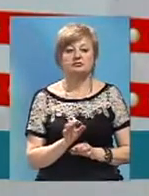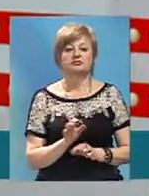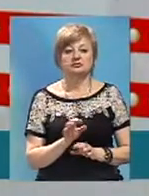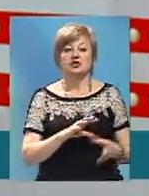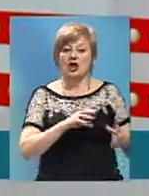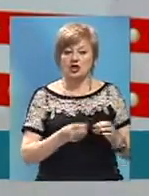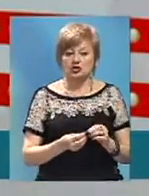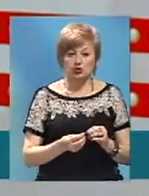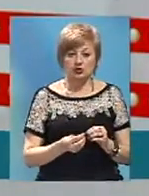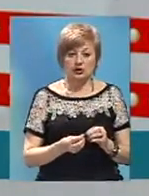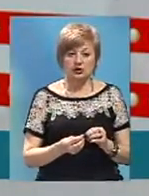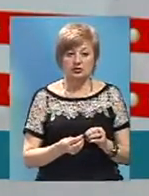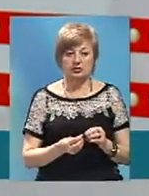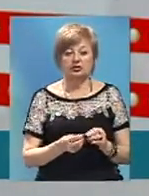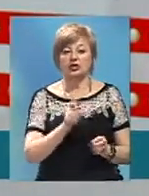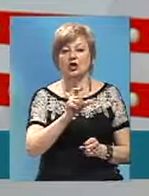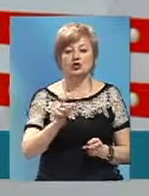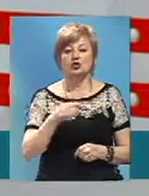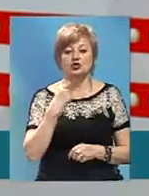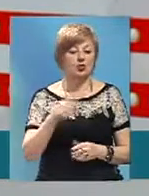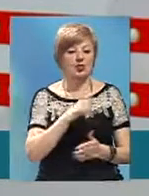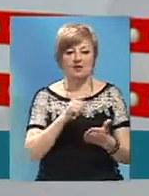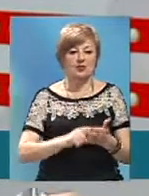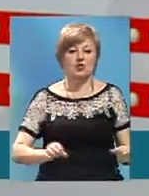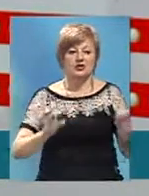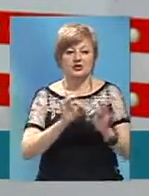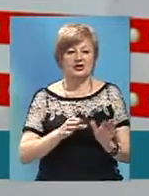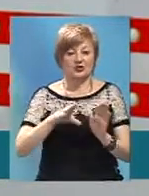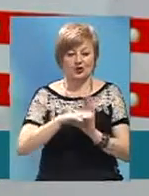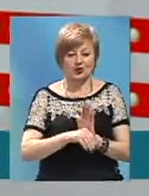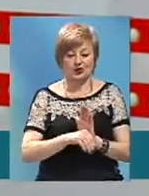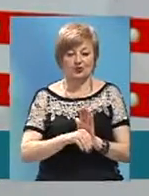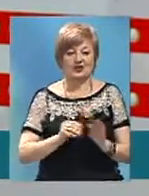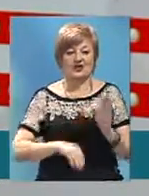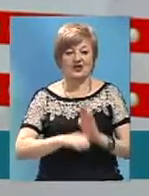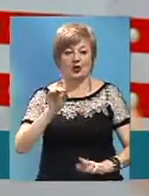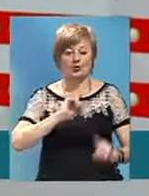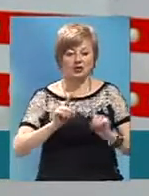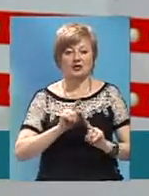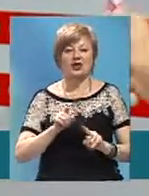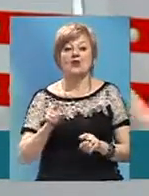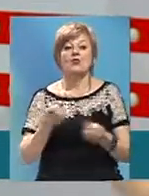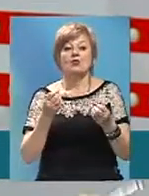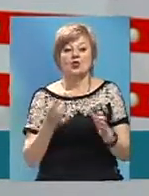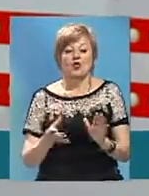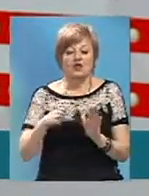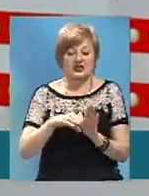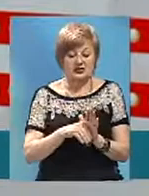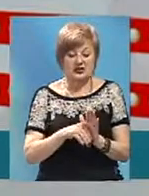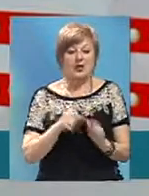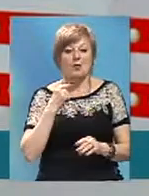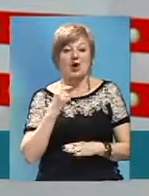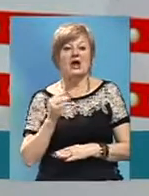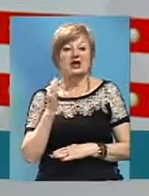В результаті ті люди, які говорили, що питання ніколи не внесуть в Верховну Раду, його не просто внесли, а вперше проголосували з